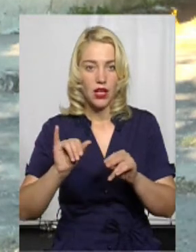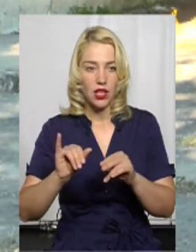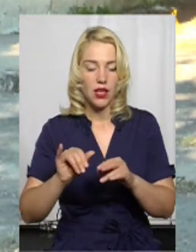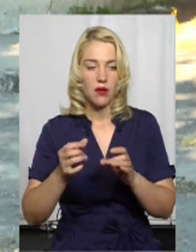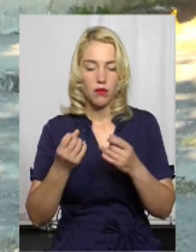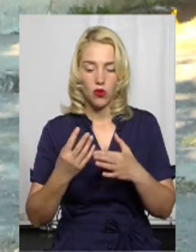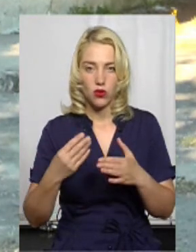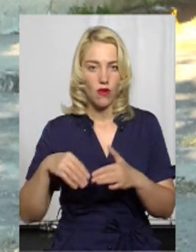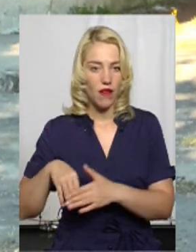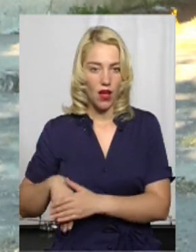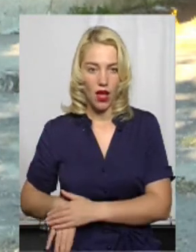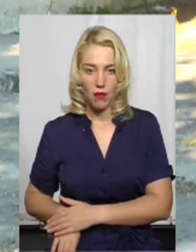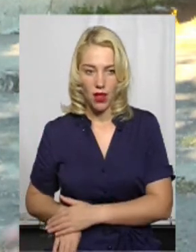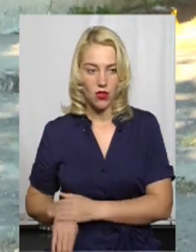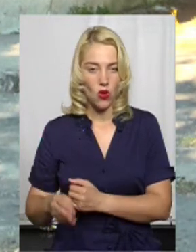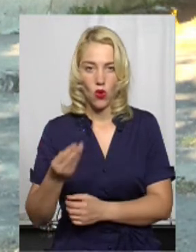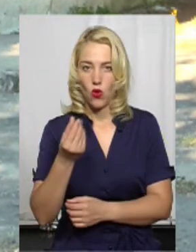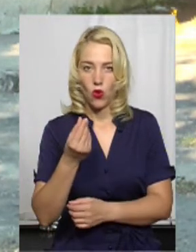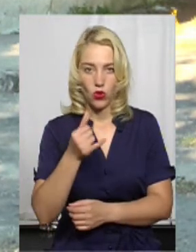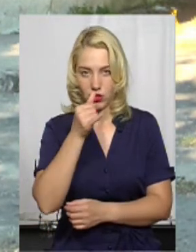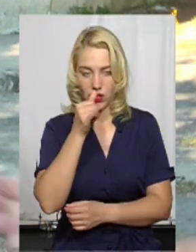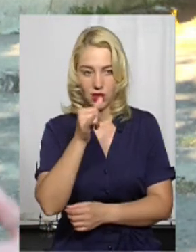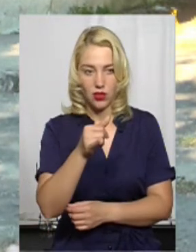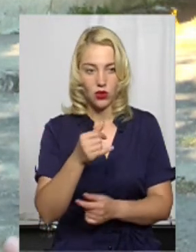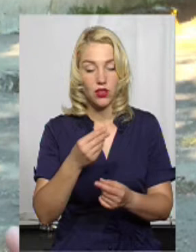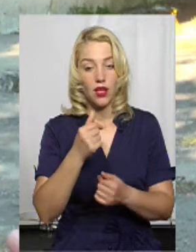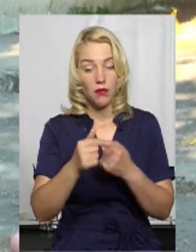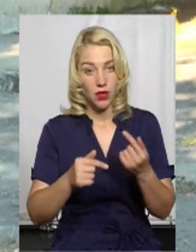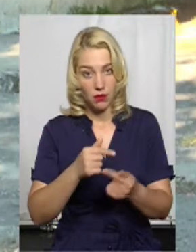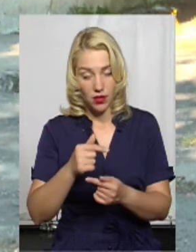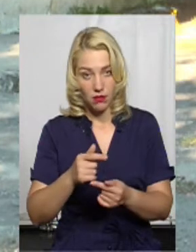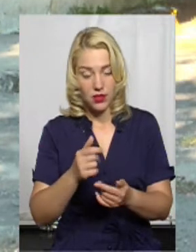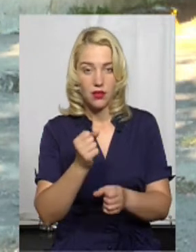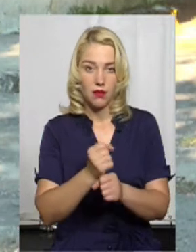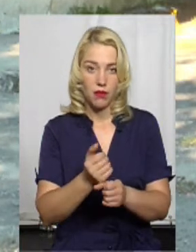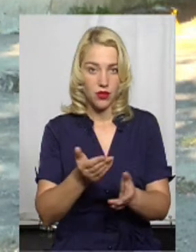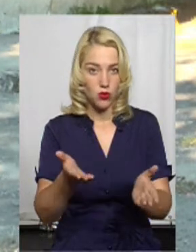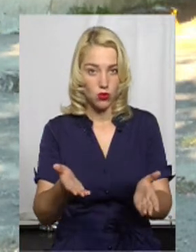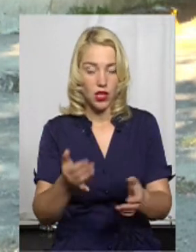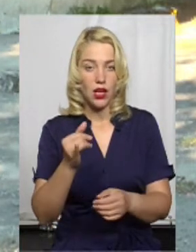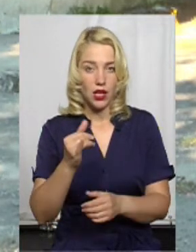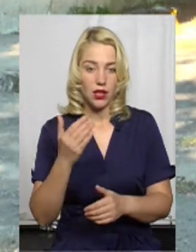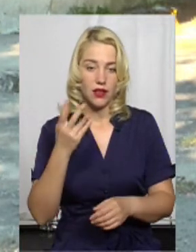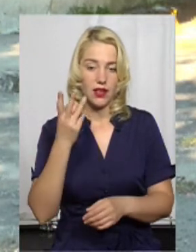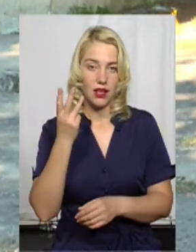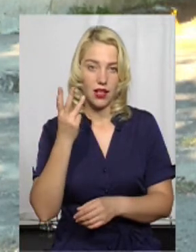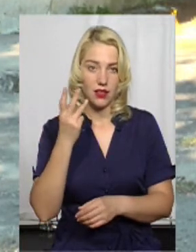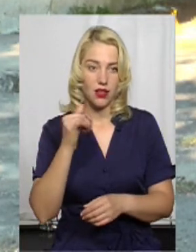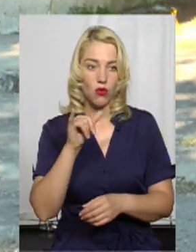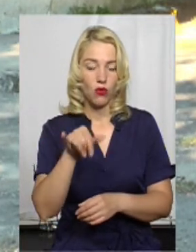в карман вони гроші не дадуть. Будь підприємцем, працюй. І третє, у